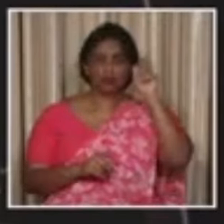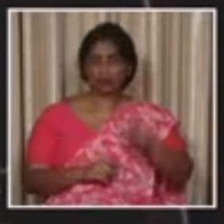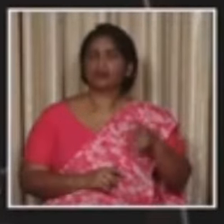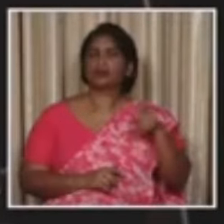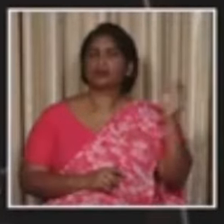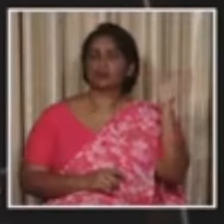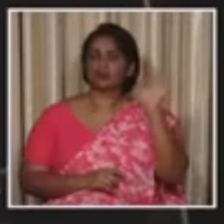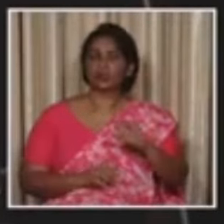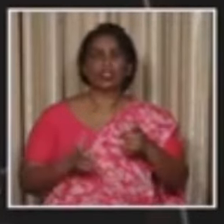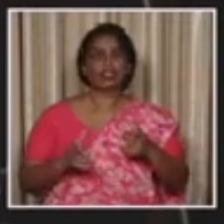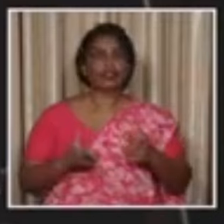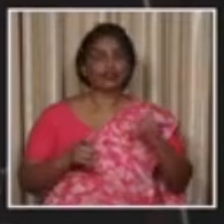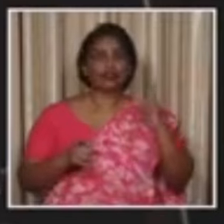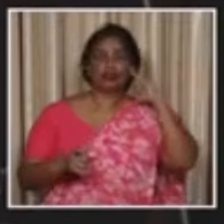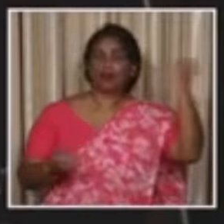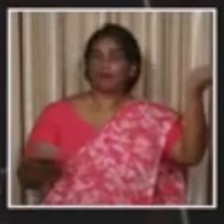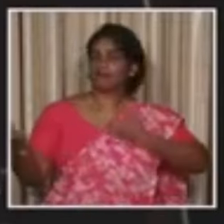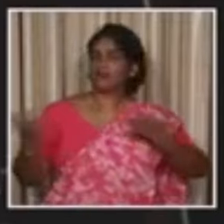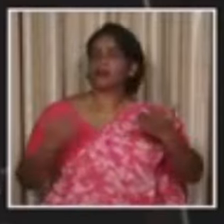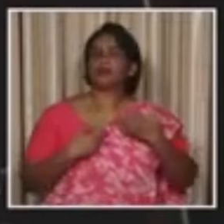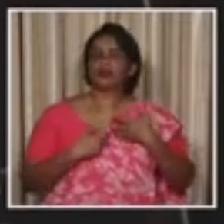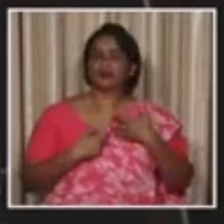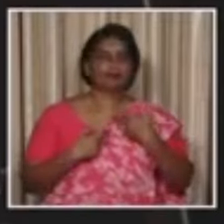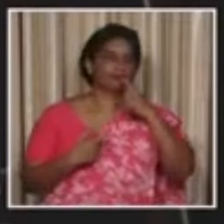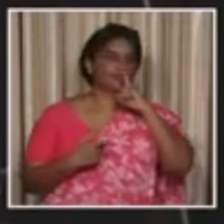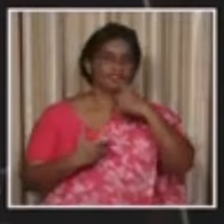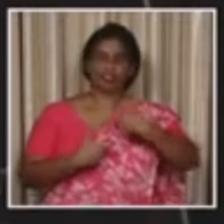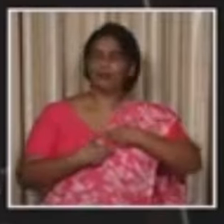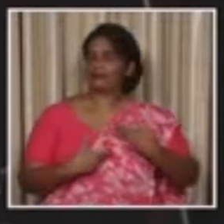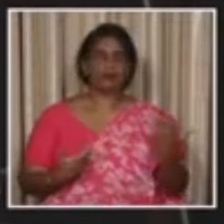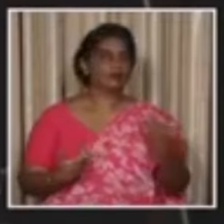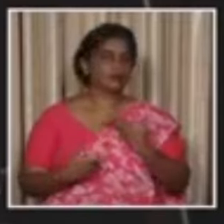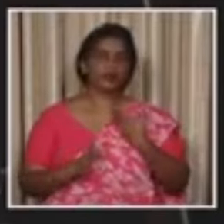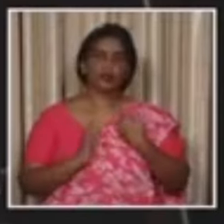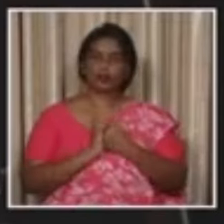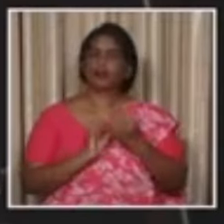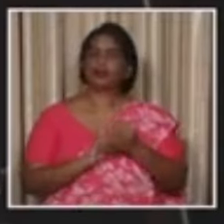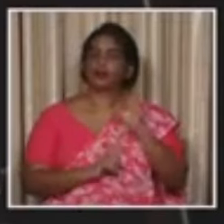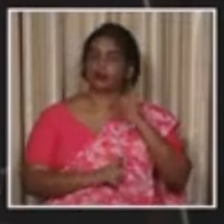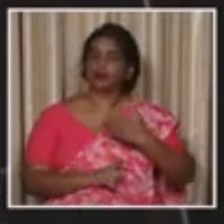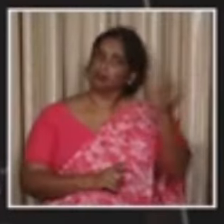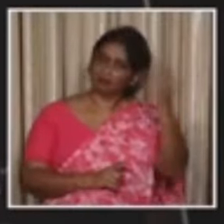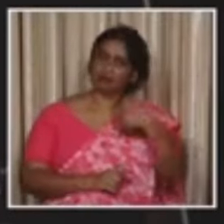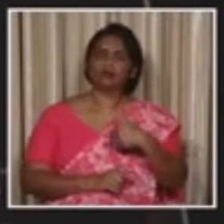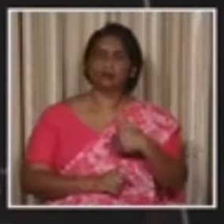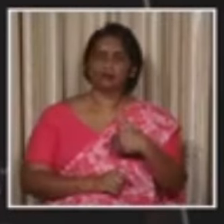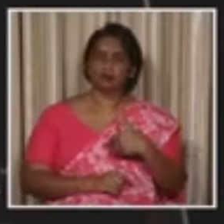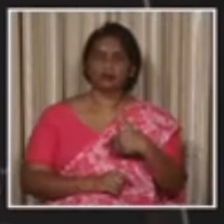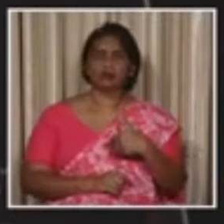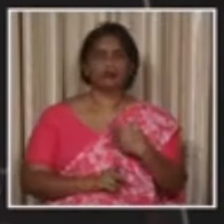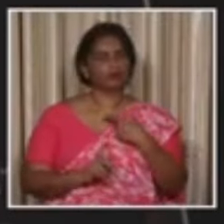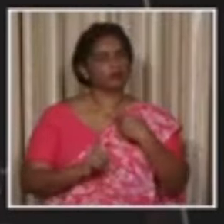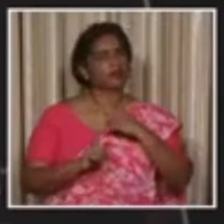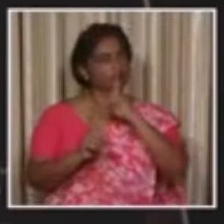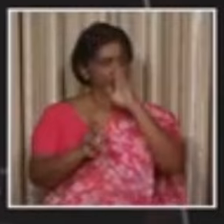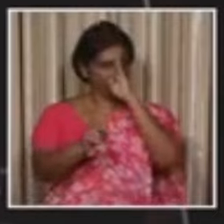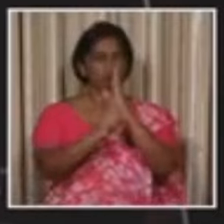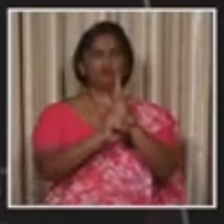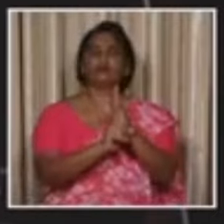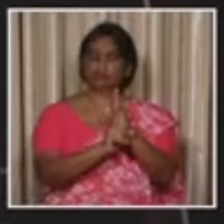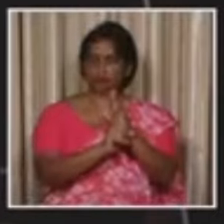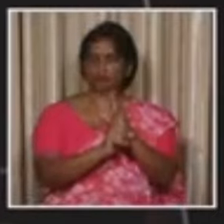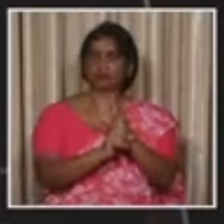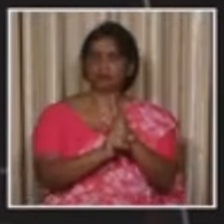හාදෙත් දාලා YouTube එකෙන් අපිට ගැස්සුවා. එහෙම කටවහන්න බෑ. ඉන්දා සභාපතිතුමනි, එන්න එළියට. ඔබතුමත් එක්ක අපි කැමති